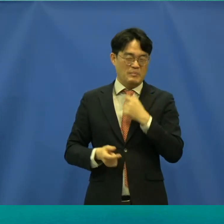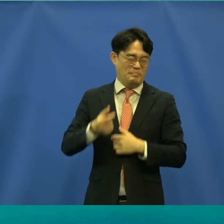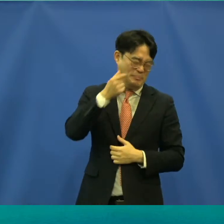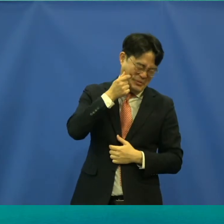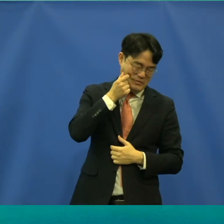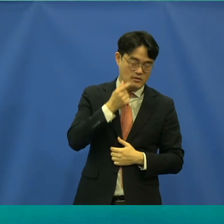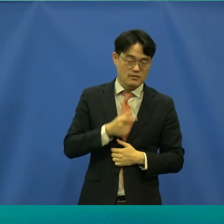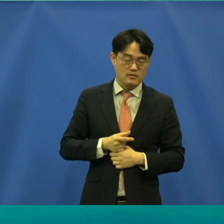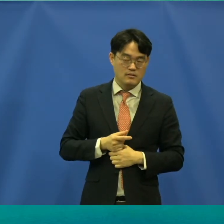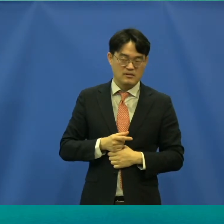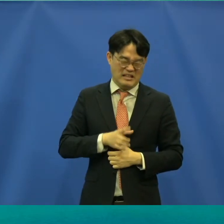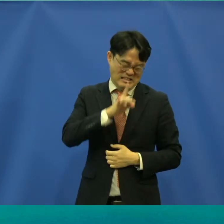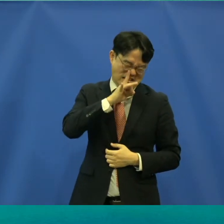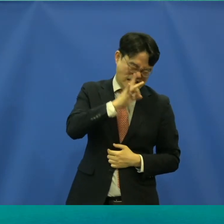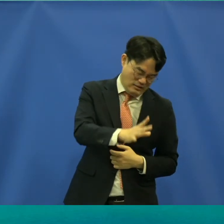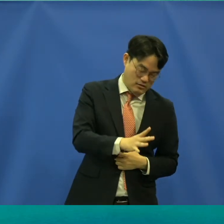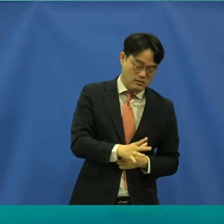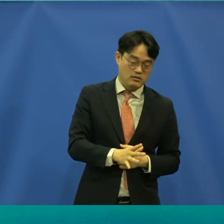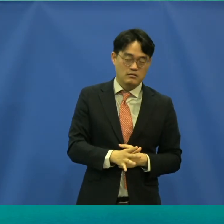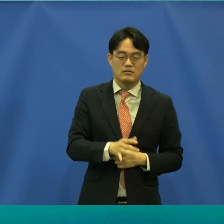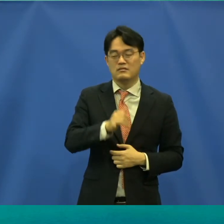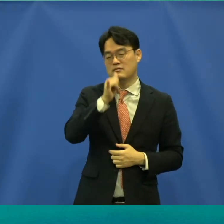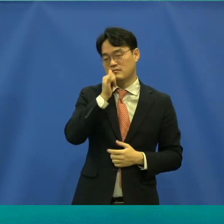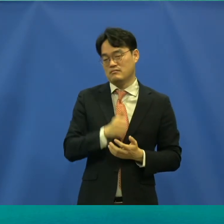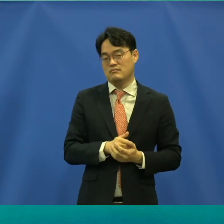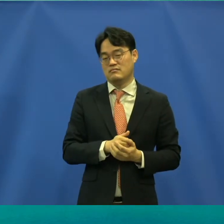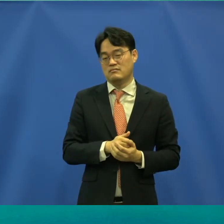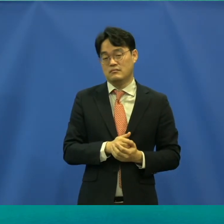요나는 나중에 분노까지 드러내죠.